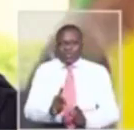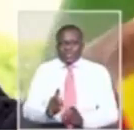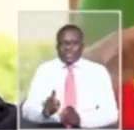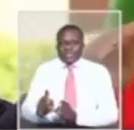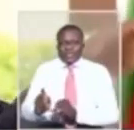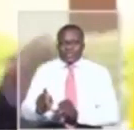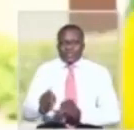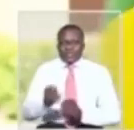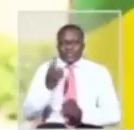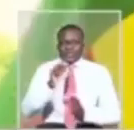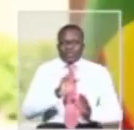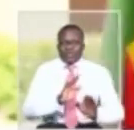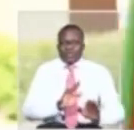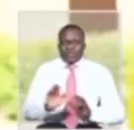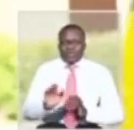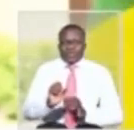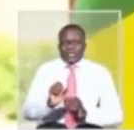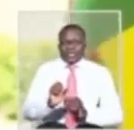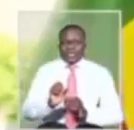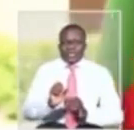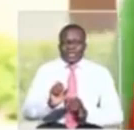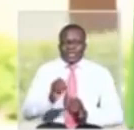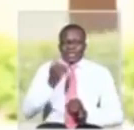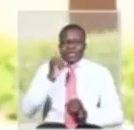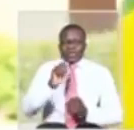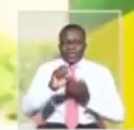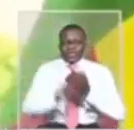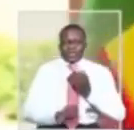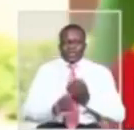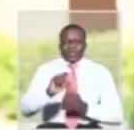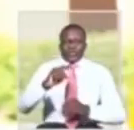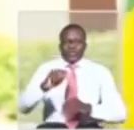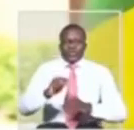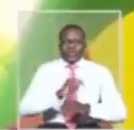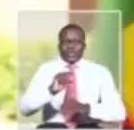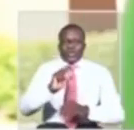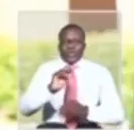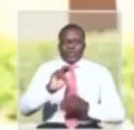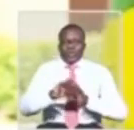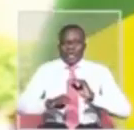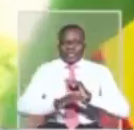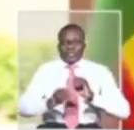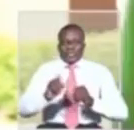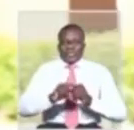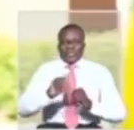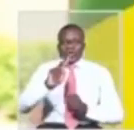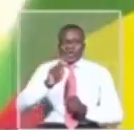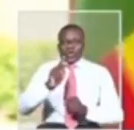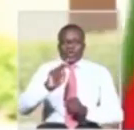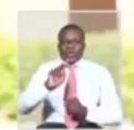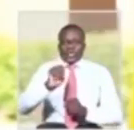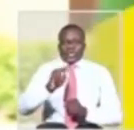nous avons deux processus de procédé. On avait un processus de Nairobi